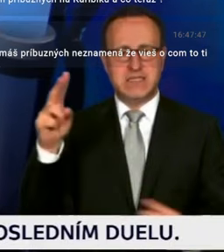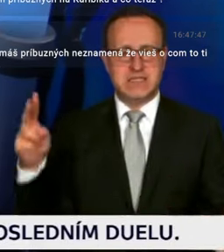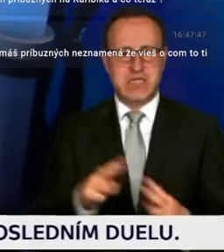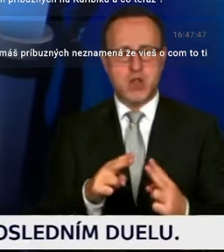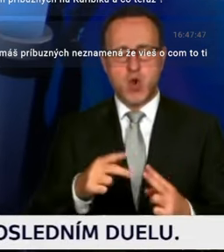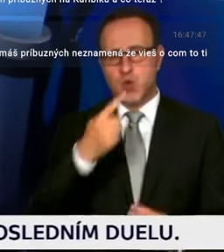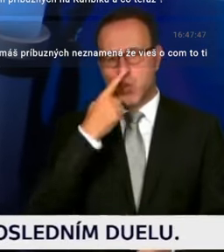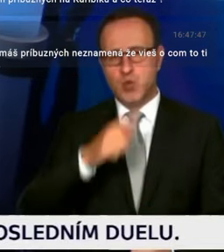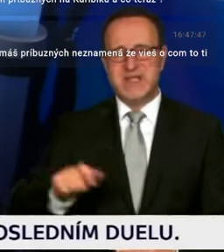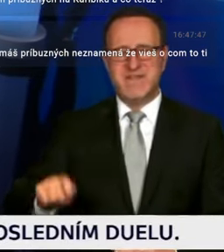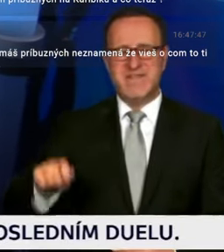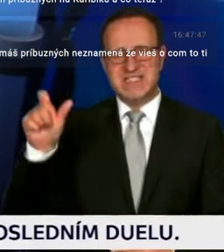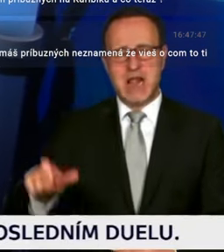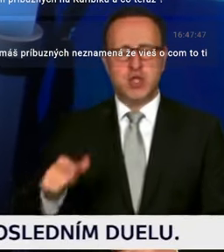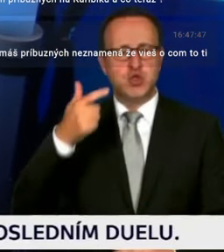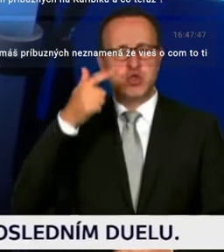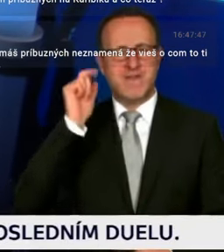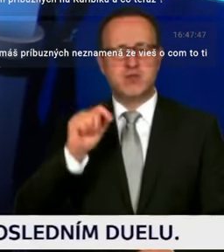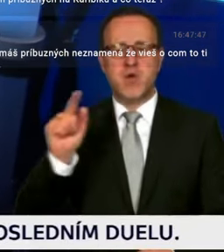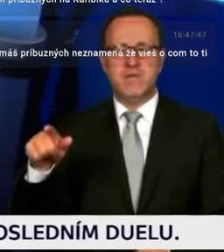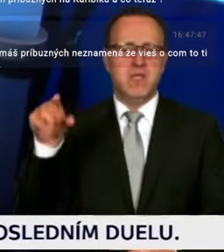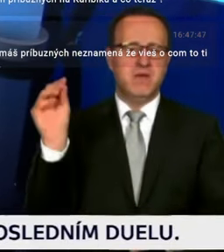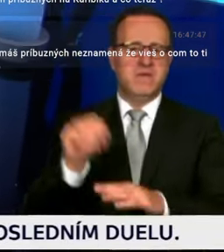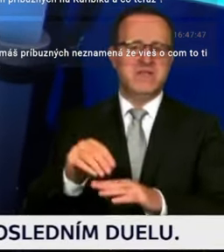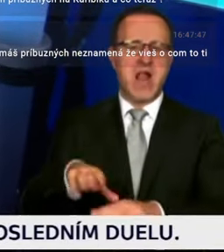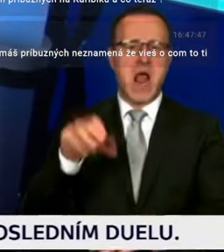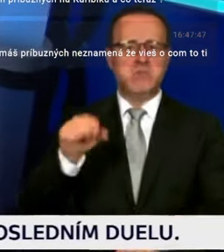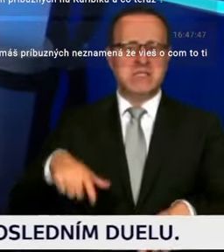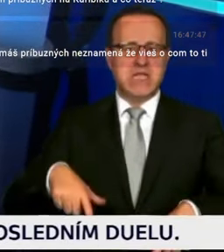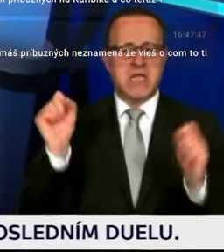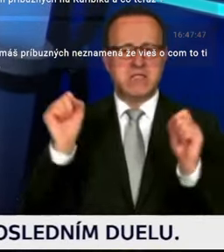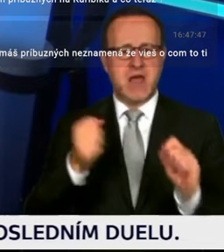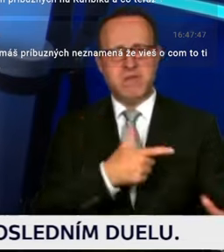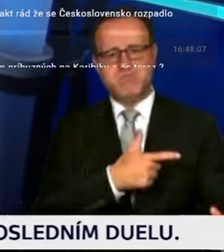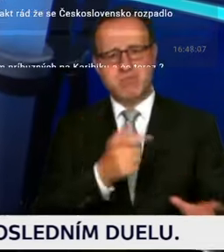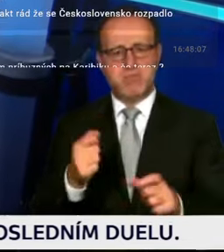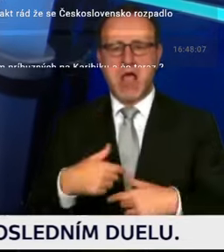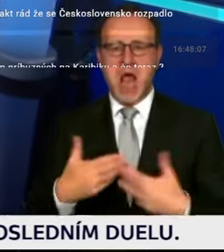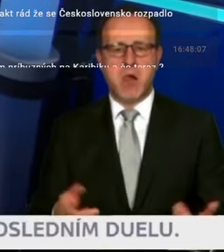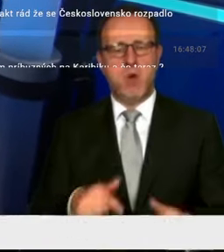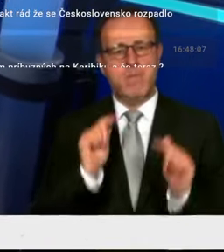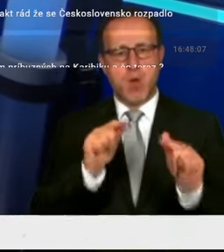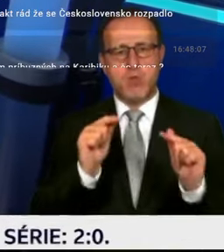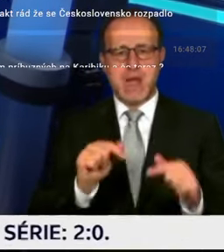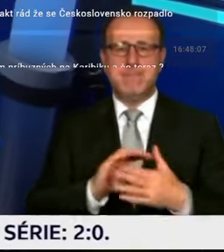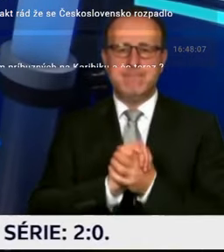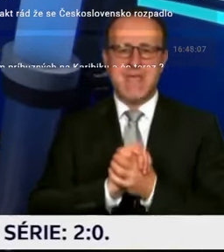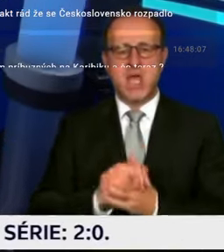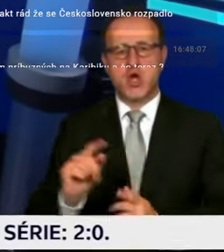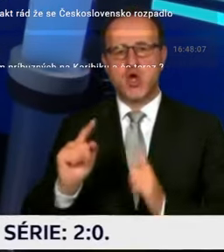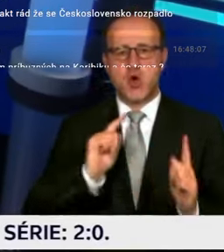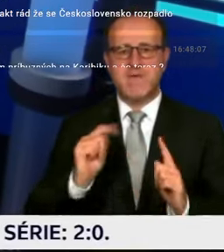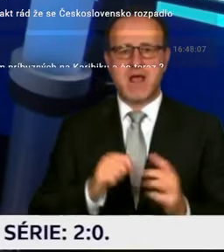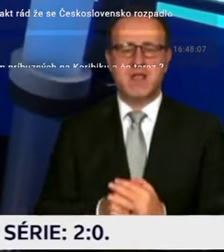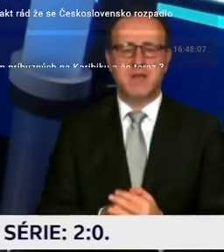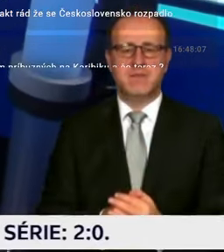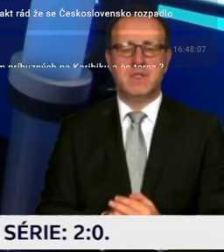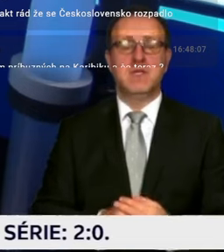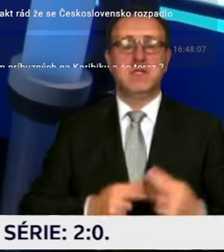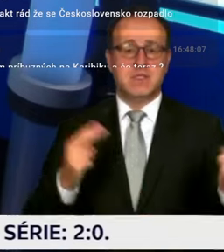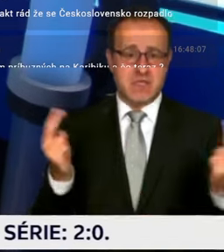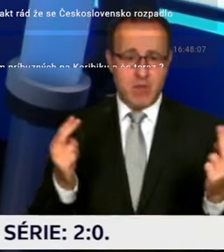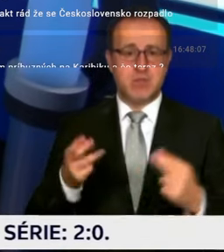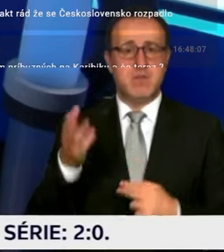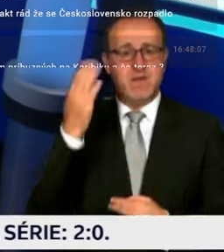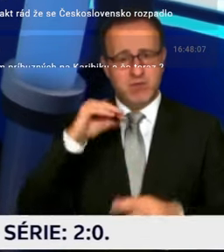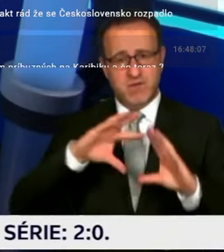Slovensku vyzvali ste ho na to teda aby eh zastavili paľbu alebo aby otvorili Mierové rokovania aby odišli z územia Ukrajiny Samozrejme že sme